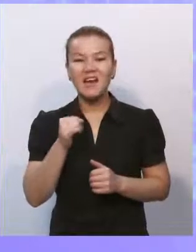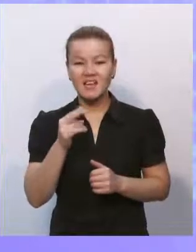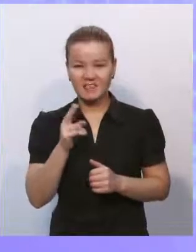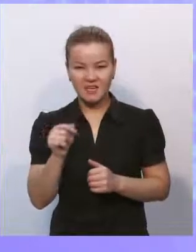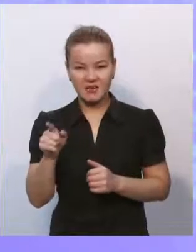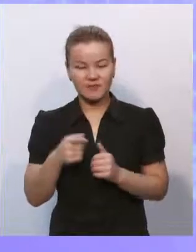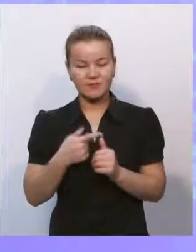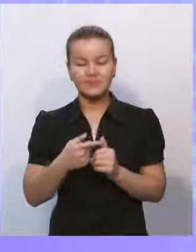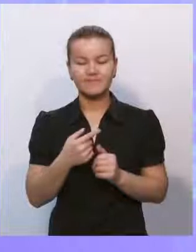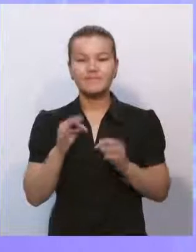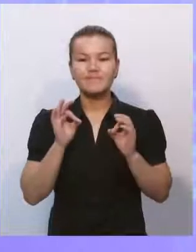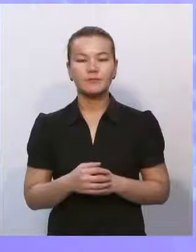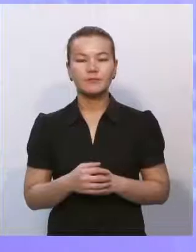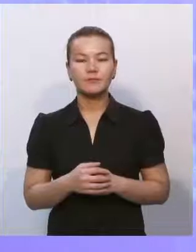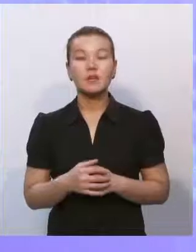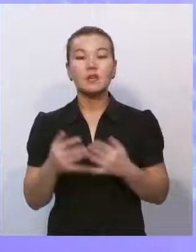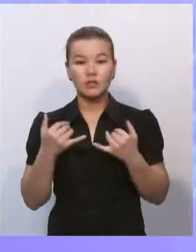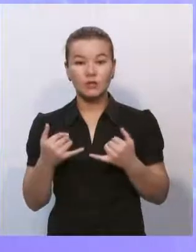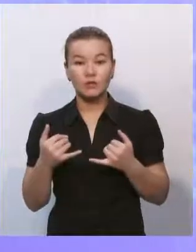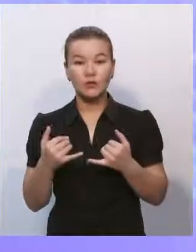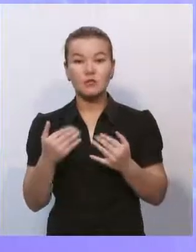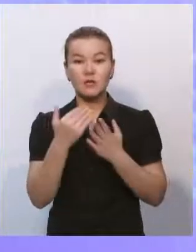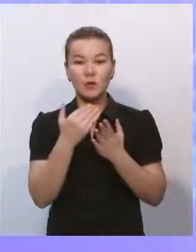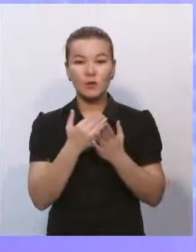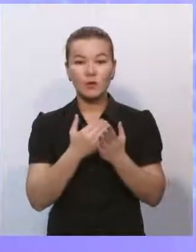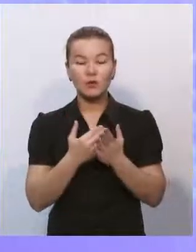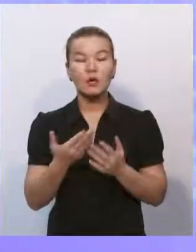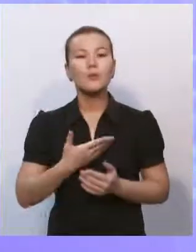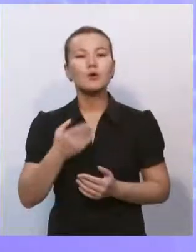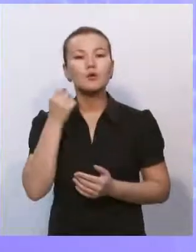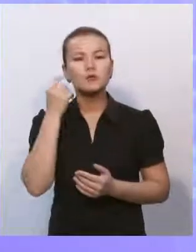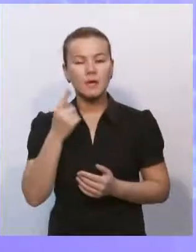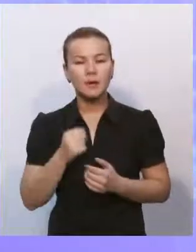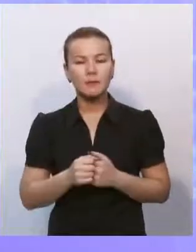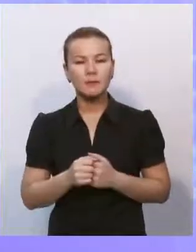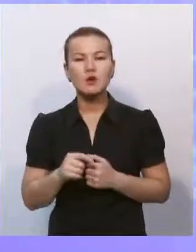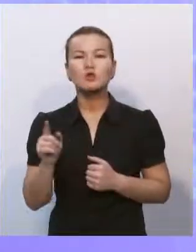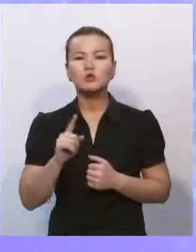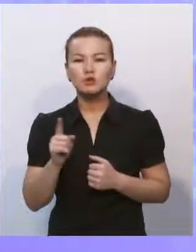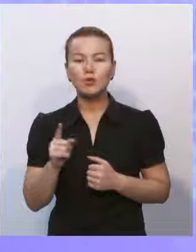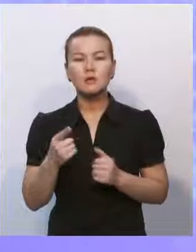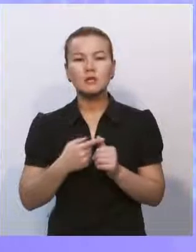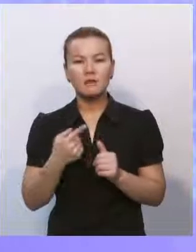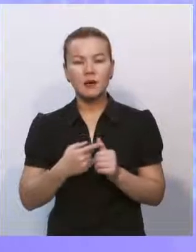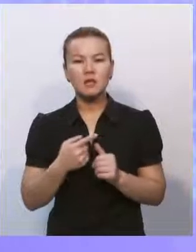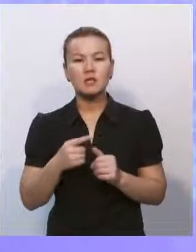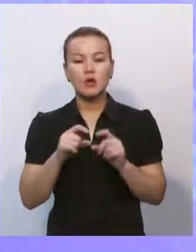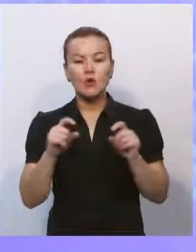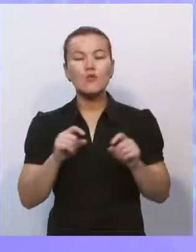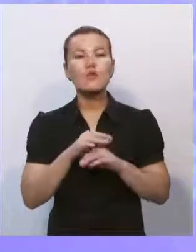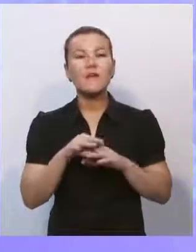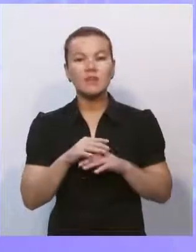правильно сегодня на уроке мы узнаем что называют уравнением